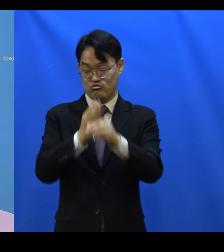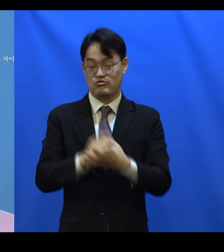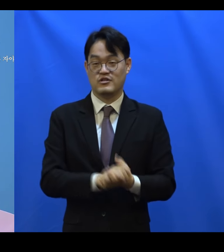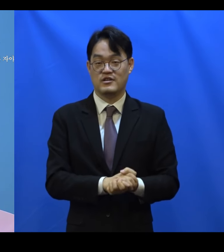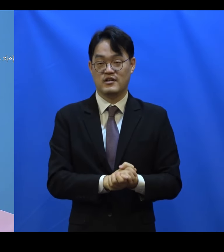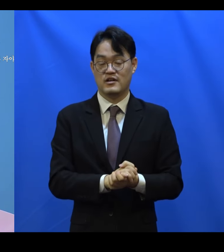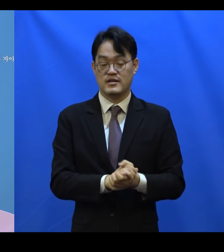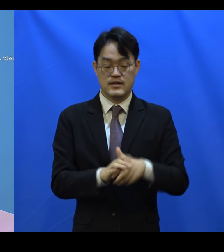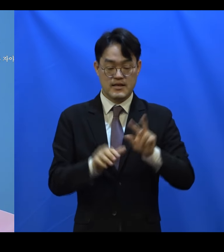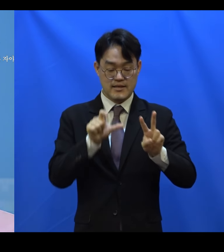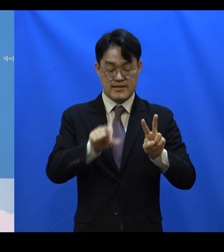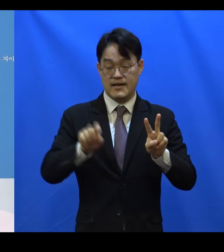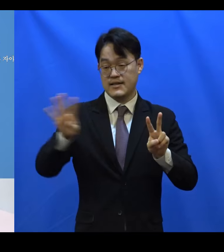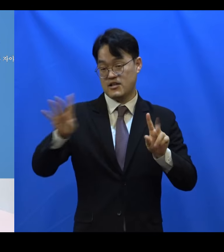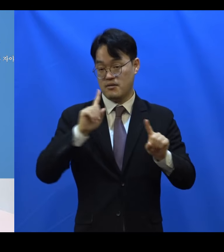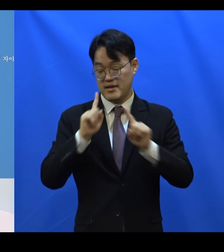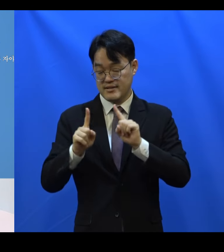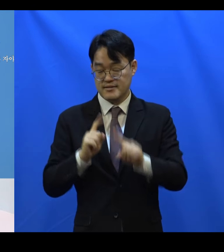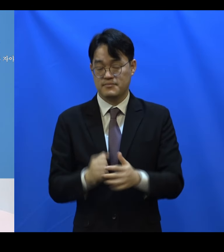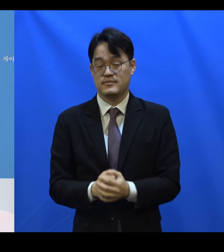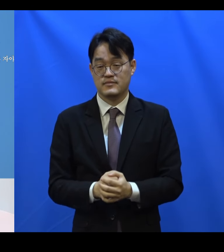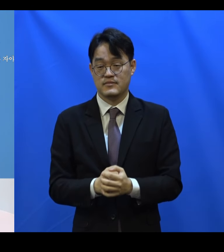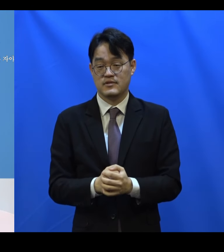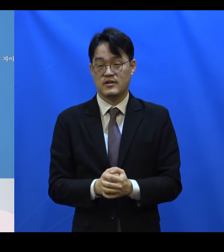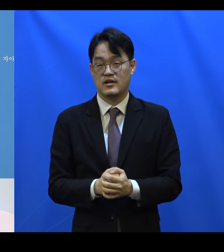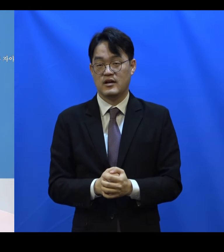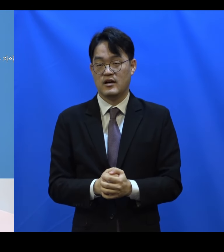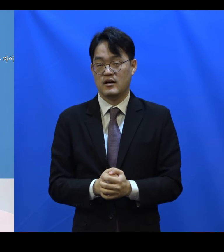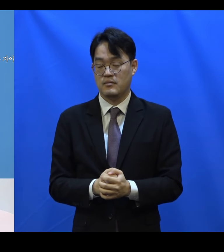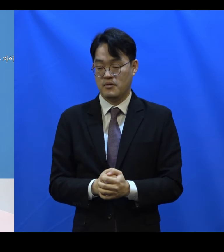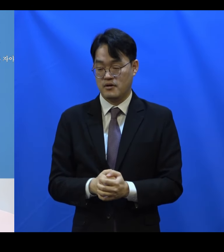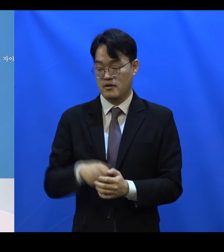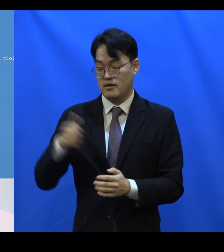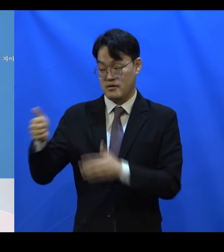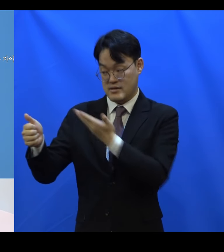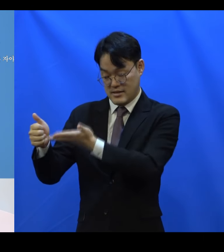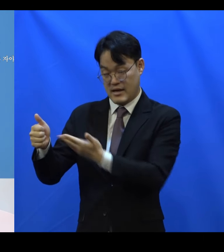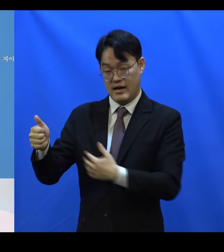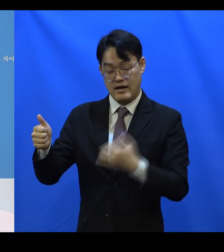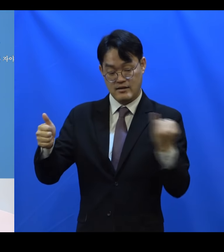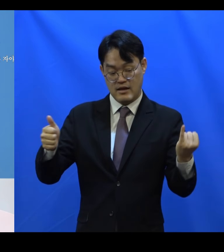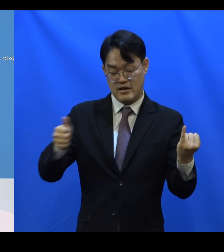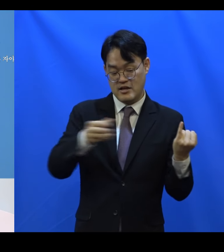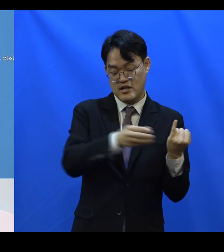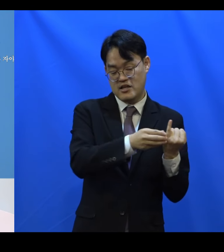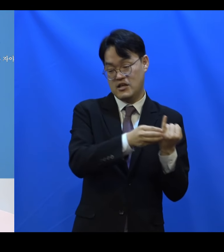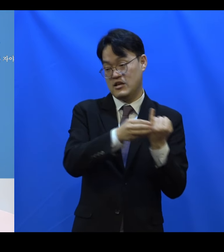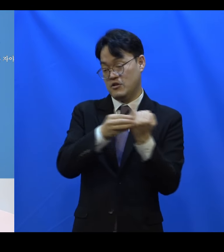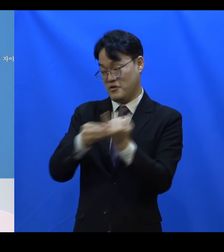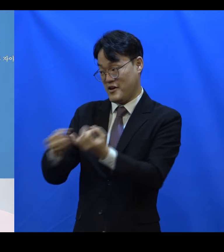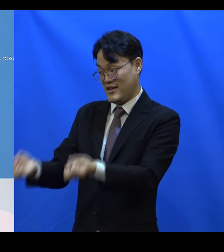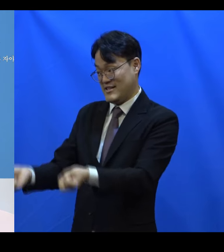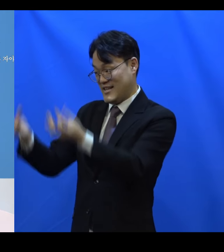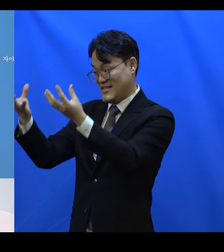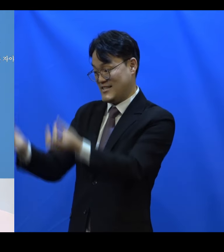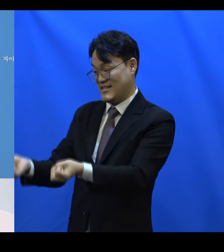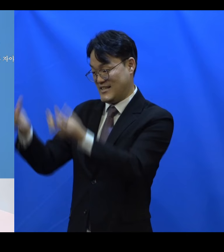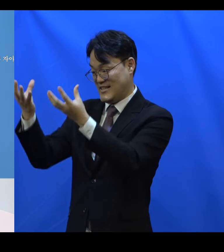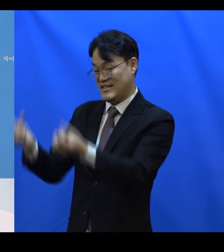현장입니다. 4절부터가. 자, 그가 나를 인도하여 잔치집에 들어갔으니 그 사랑은 내 위에